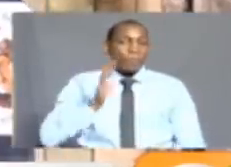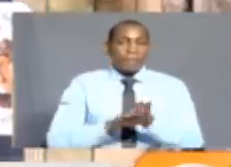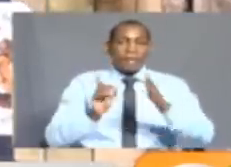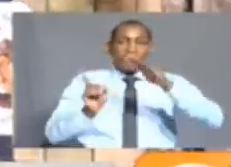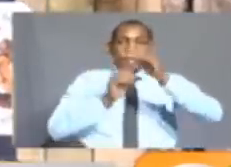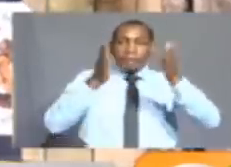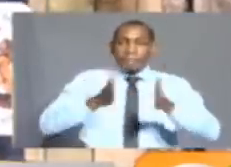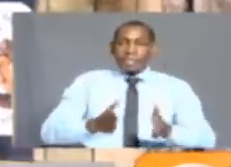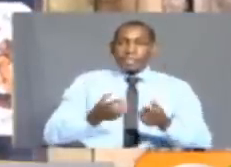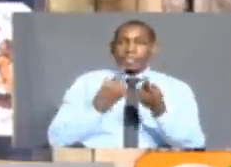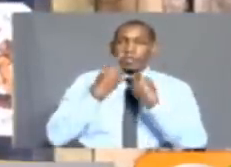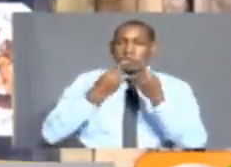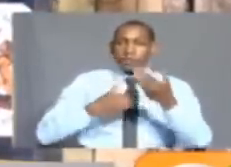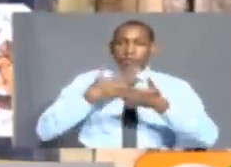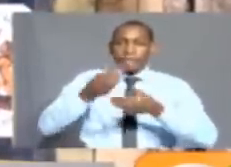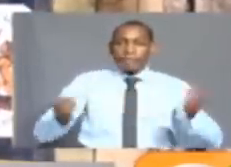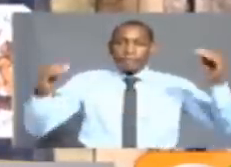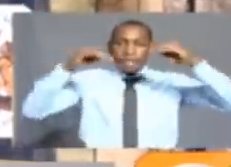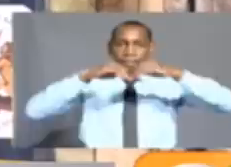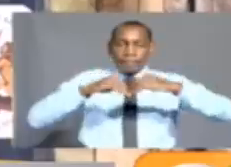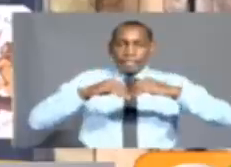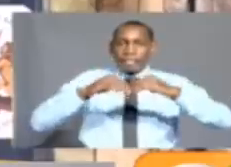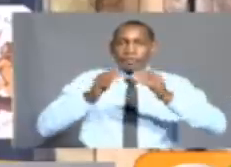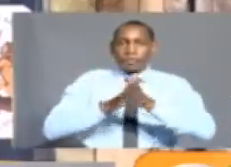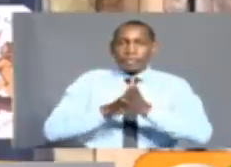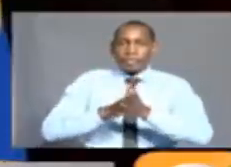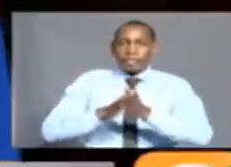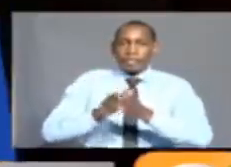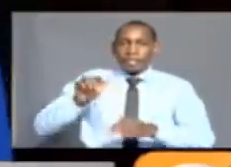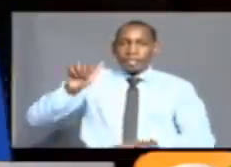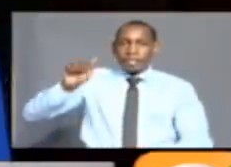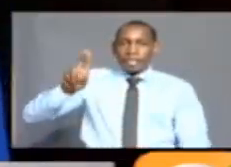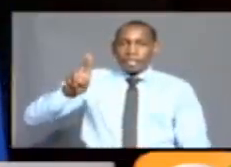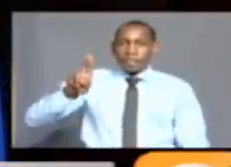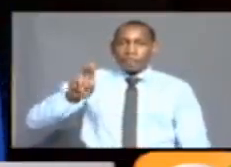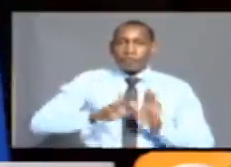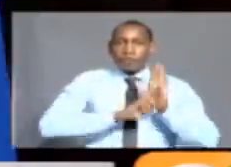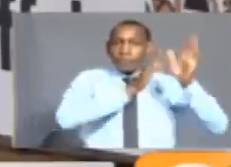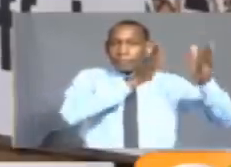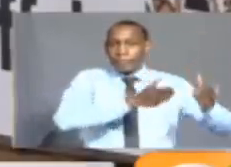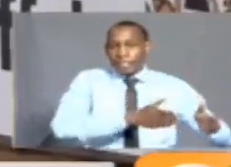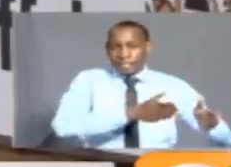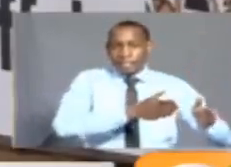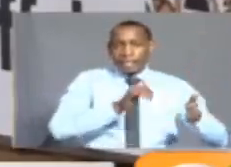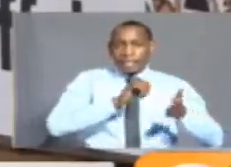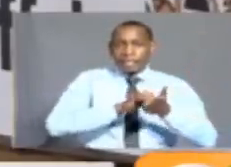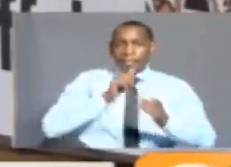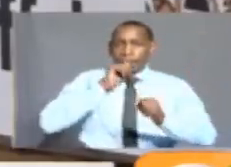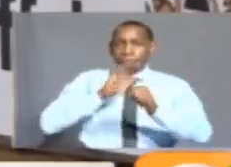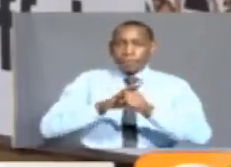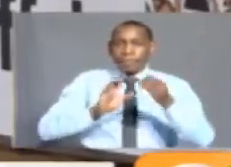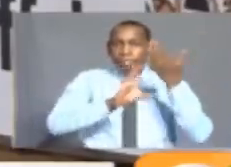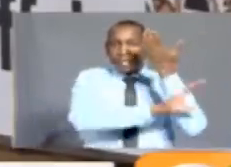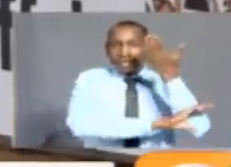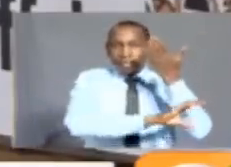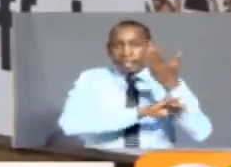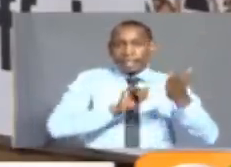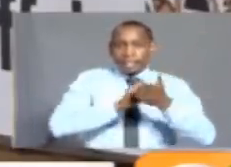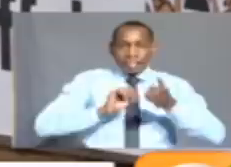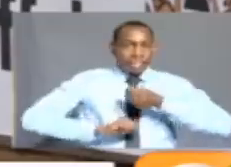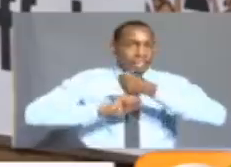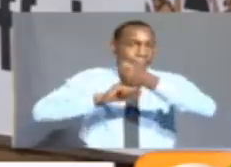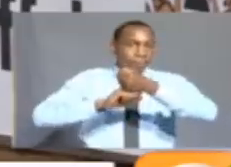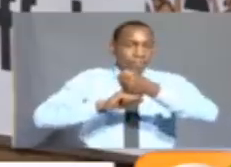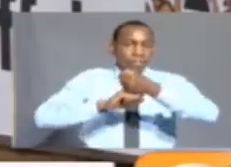huyo alizungumza baada ya kikao na mwakilishi wa muungano wa bara Europa Federica Mogherini, aliyehakikishia taifa hili uungwaji